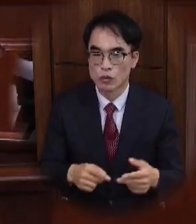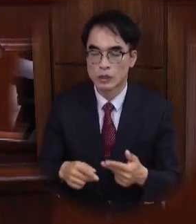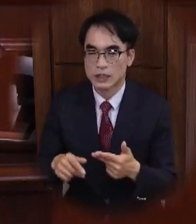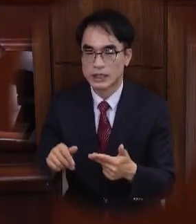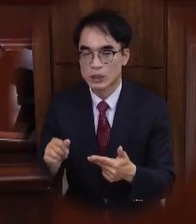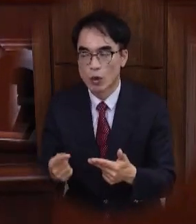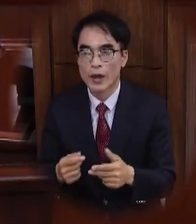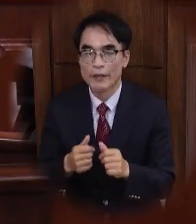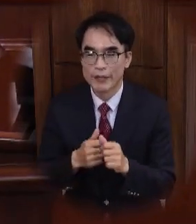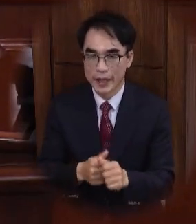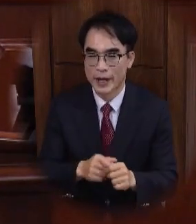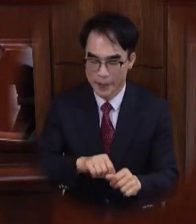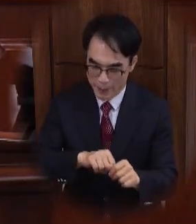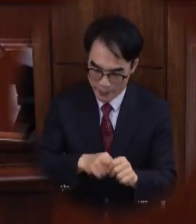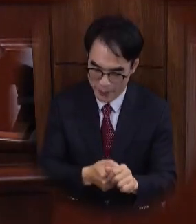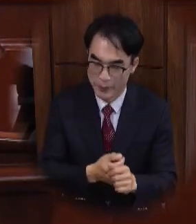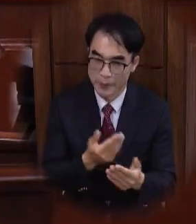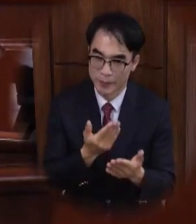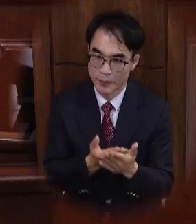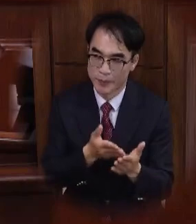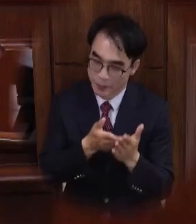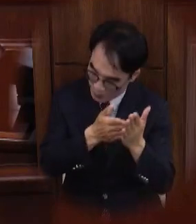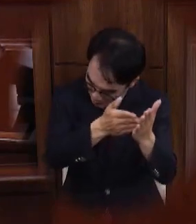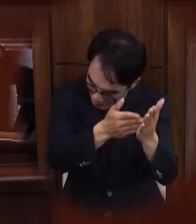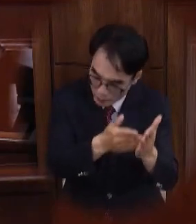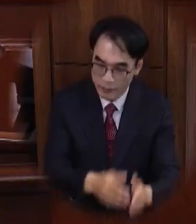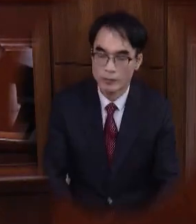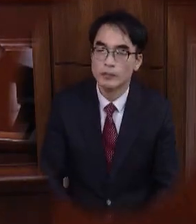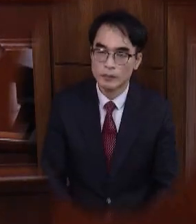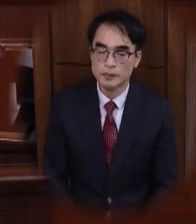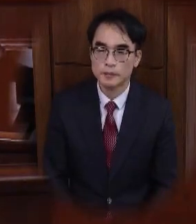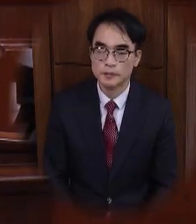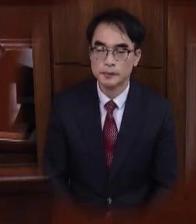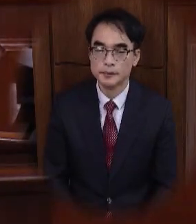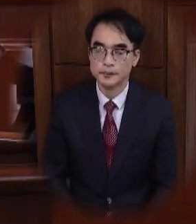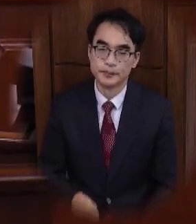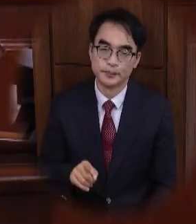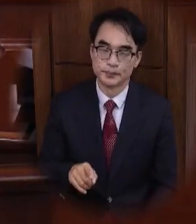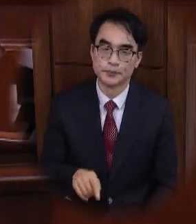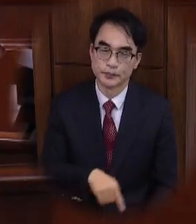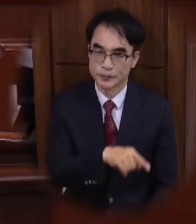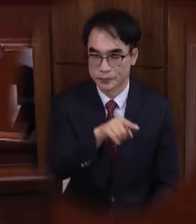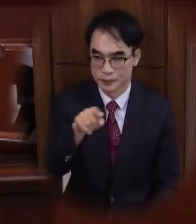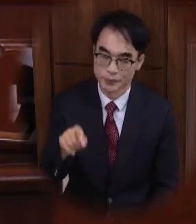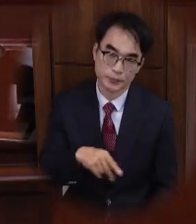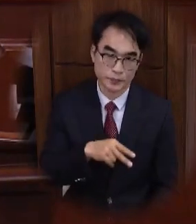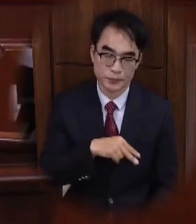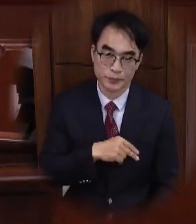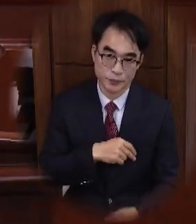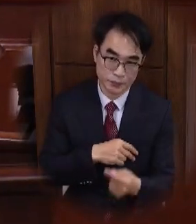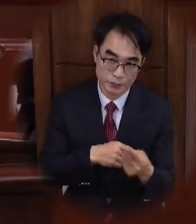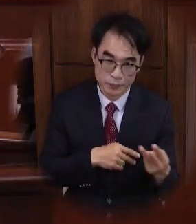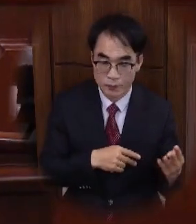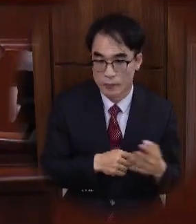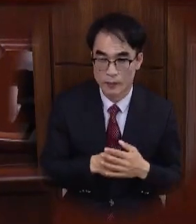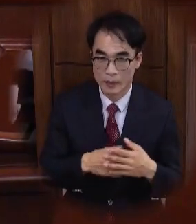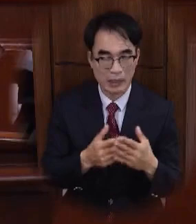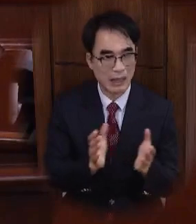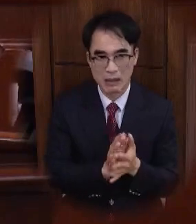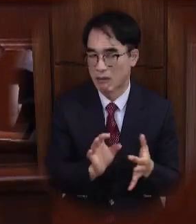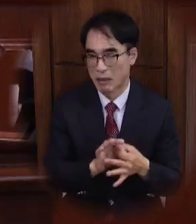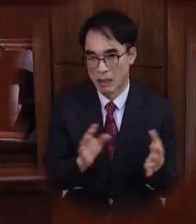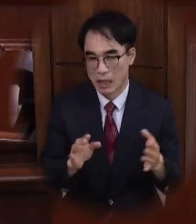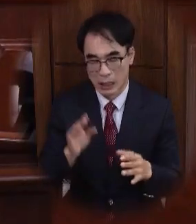따라 징계를 요청했습니다 이에 여러 동료 의원님들께서 당을 떠나